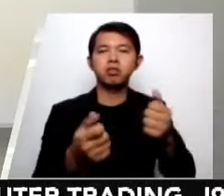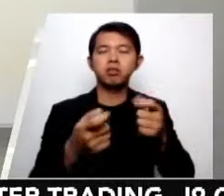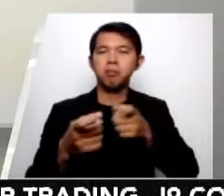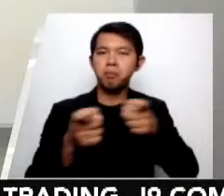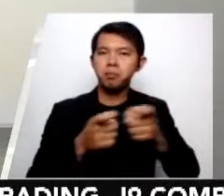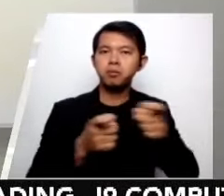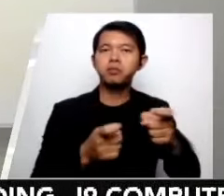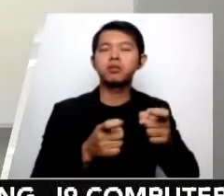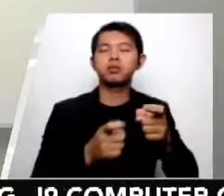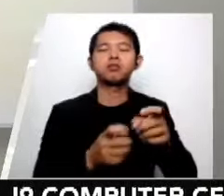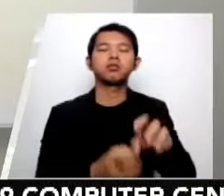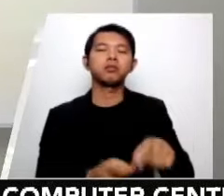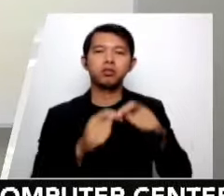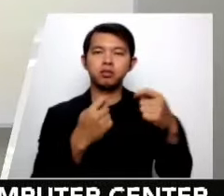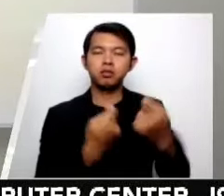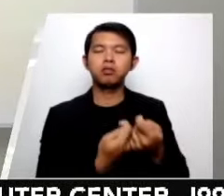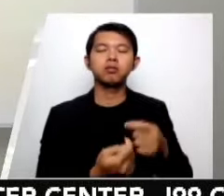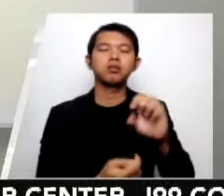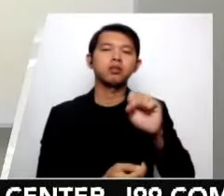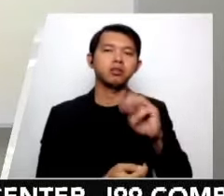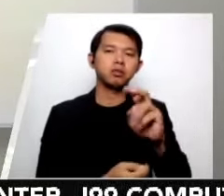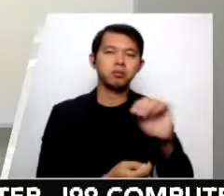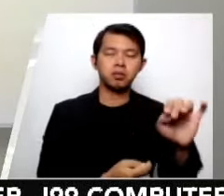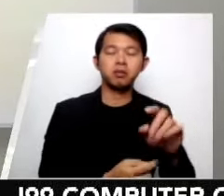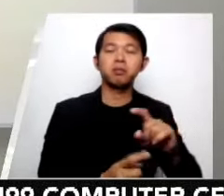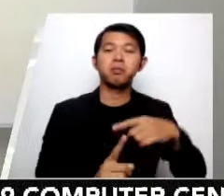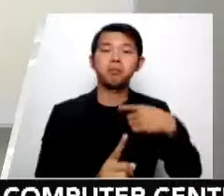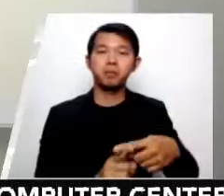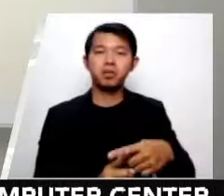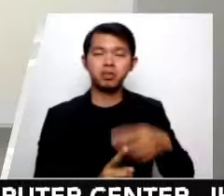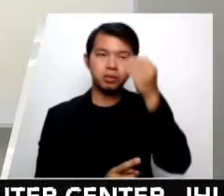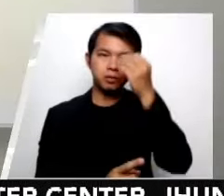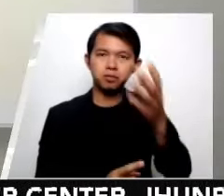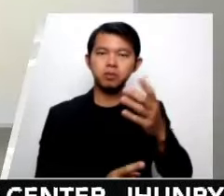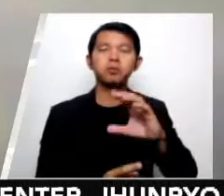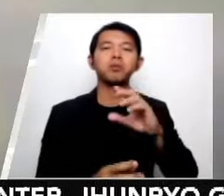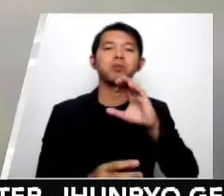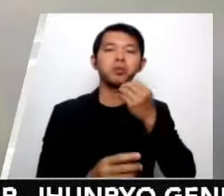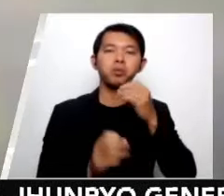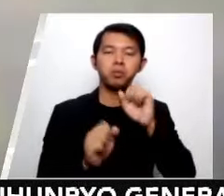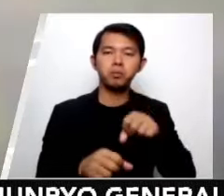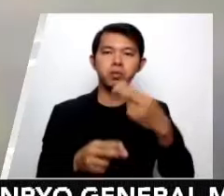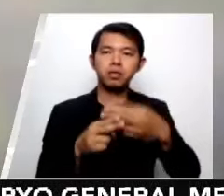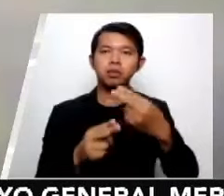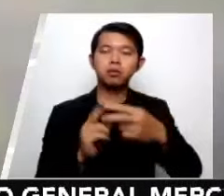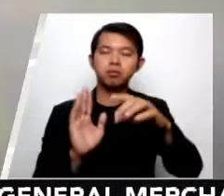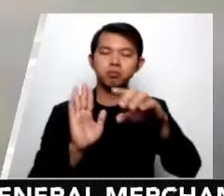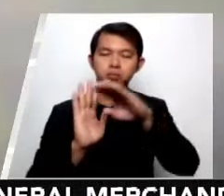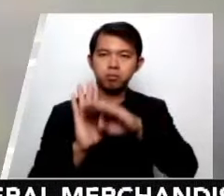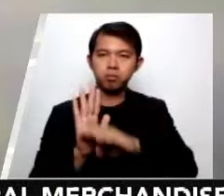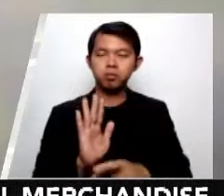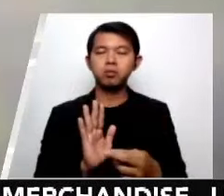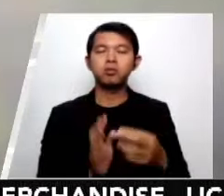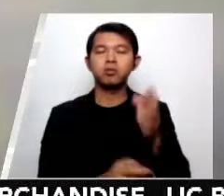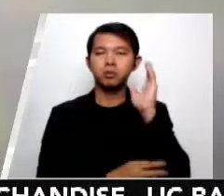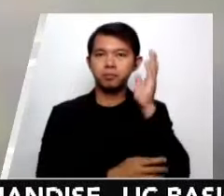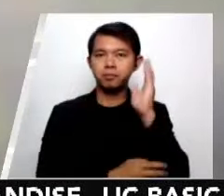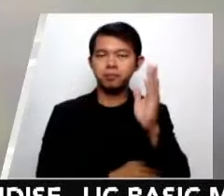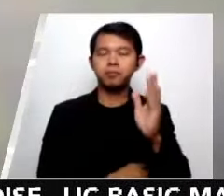ang kampo ni Kibuloy ng mga pangalan na pwedeng maging resource person sa pagdinig. Sa social media platform na X, ibinalita